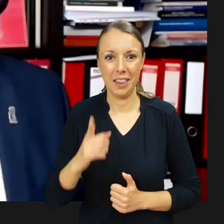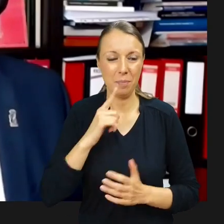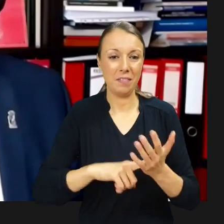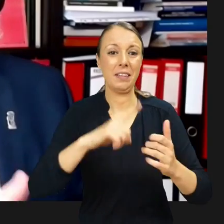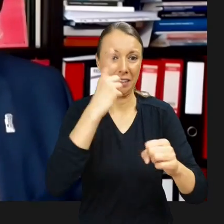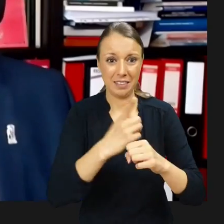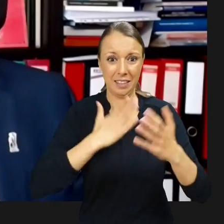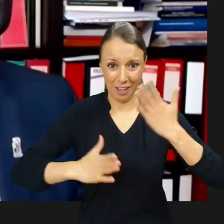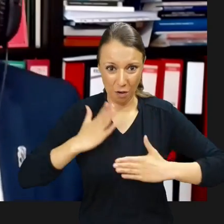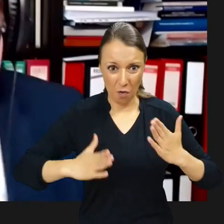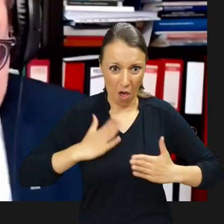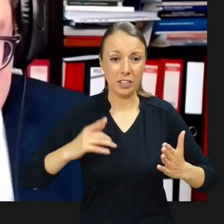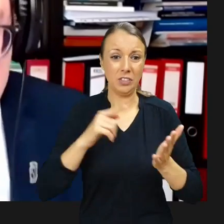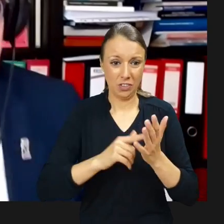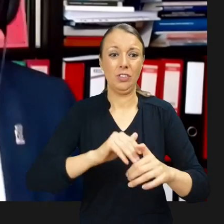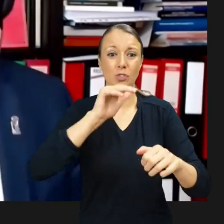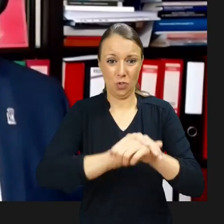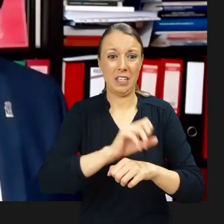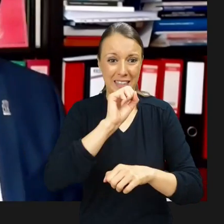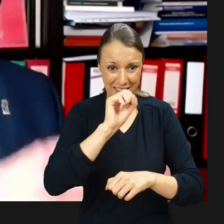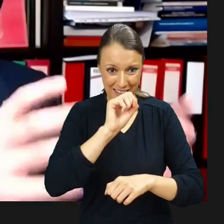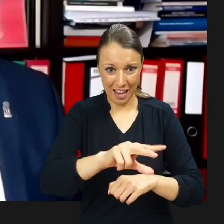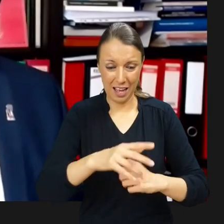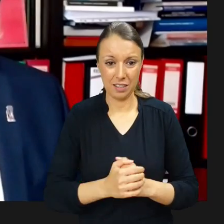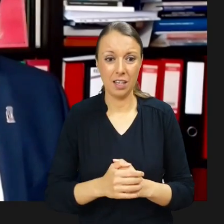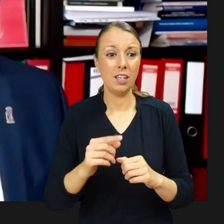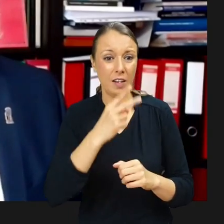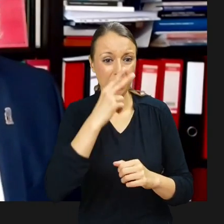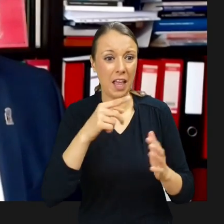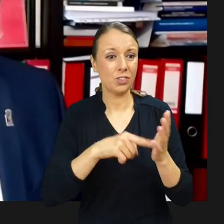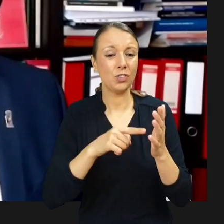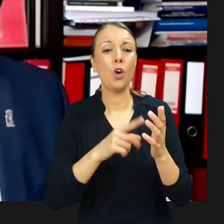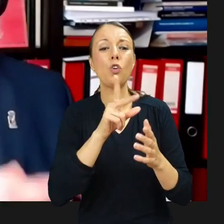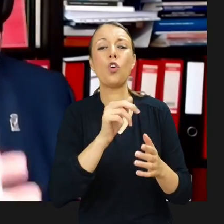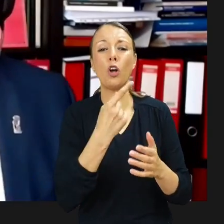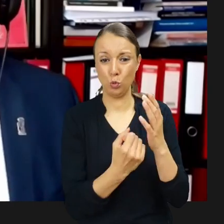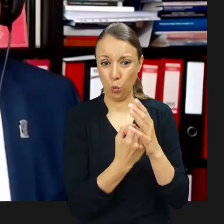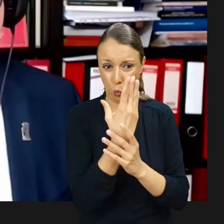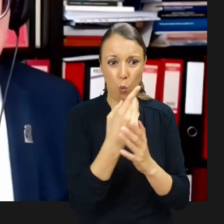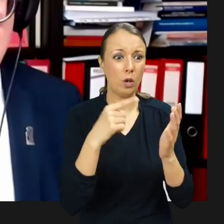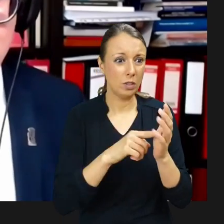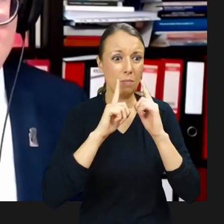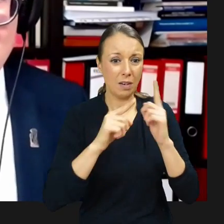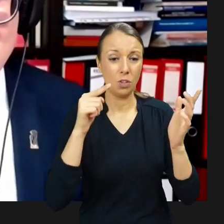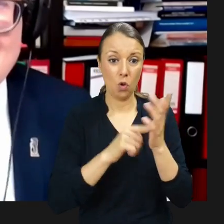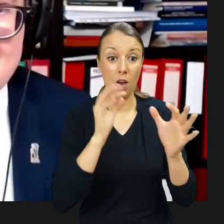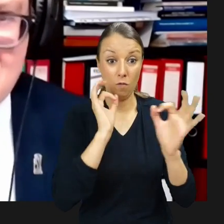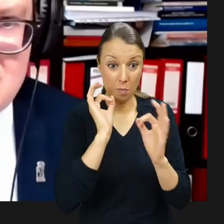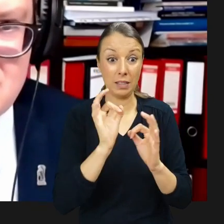na to, że ten kod źródłowy jest informacją publiczną, że stwierdza bezczynność ministra sprawiedliwości, tak na dobrą sprawę